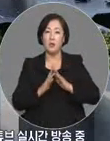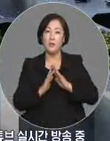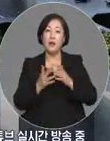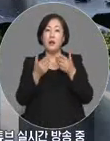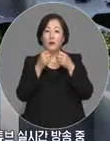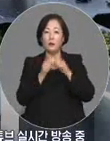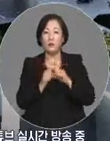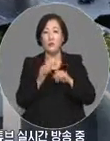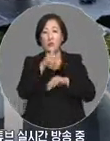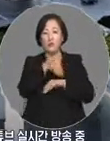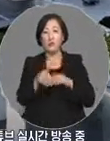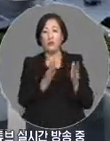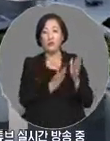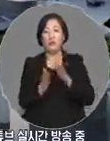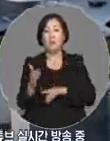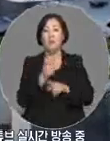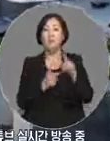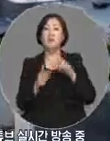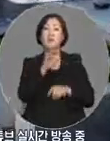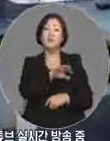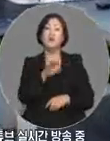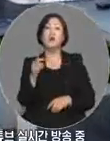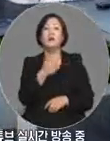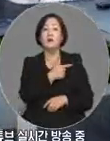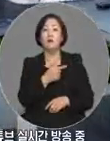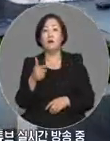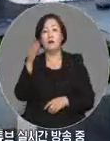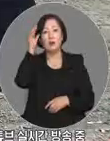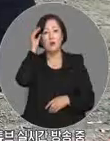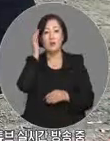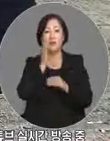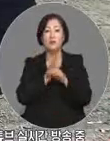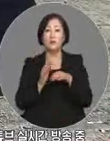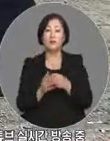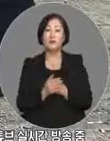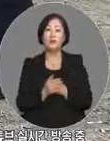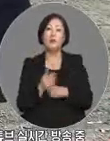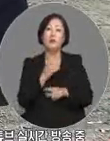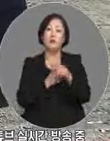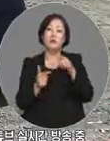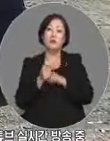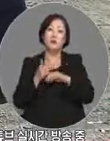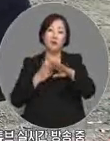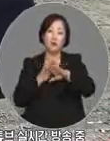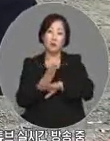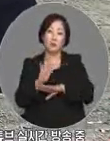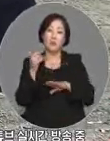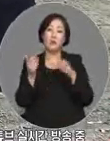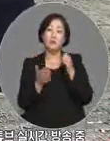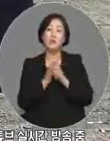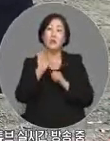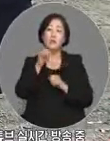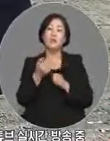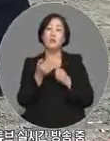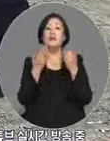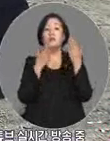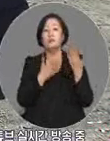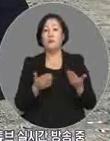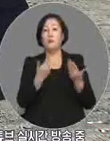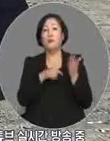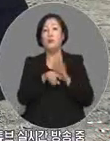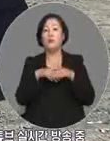나온만큼 주민들이 거는 기대는 한층 커지고 있습니다 지지부진했던 이곳 신세계 부지에 승인 절차가 막바지에